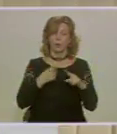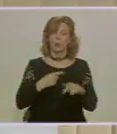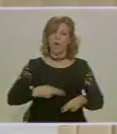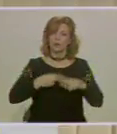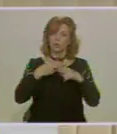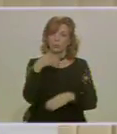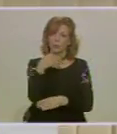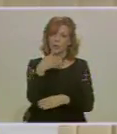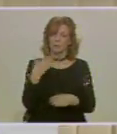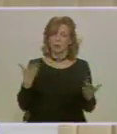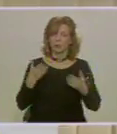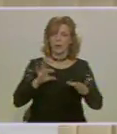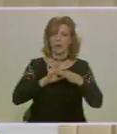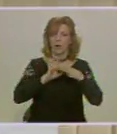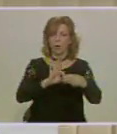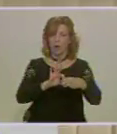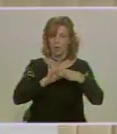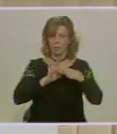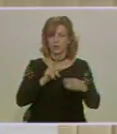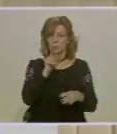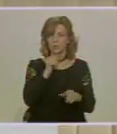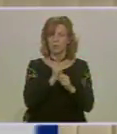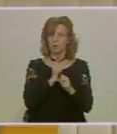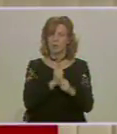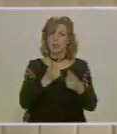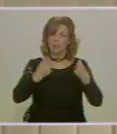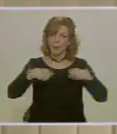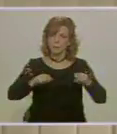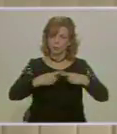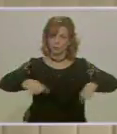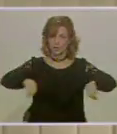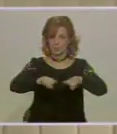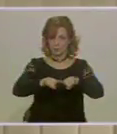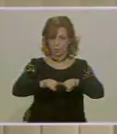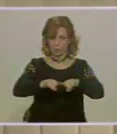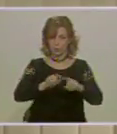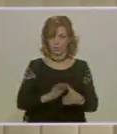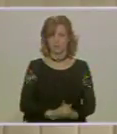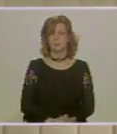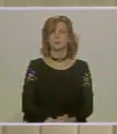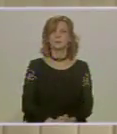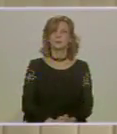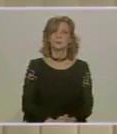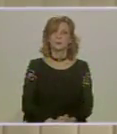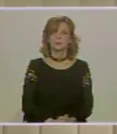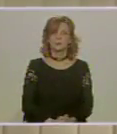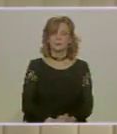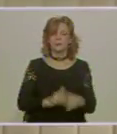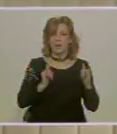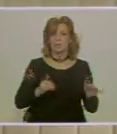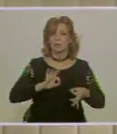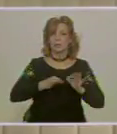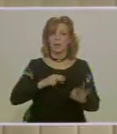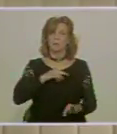firmelor cu care colaborăm, firme la care lucrează absolvenții noștri, deci prin produsul nostru care înseamnă studenți, care